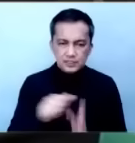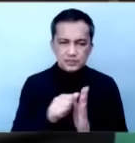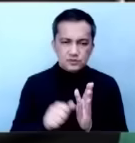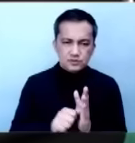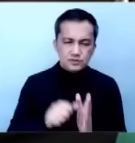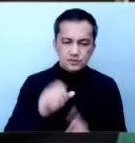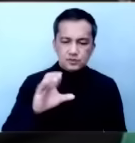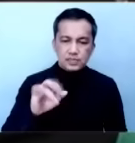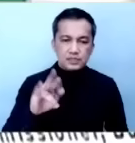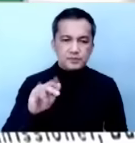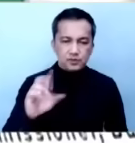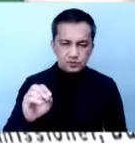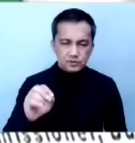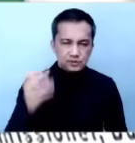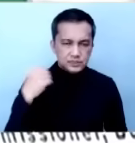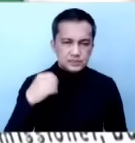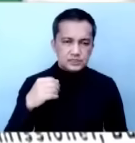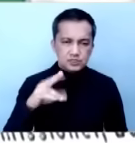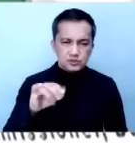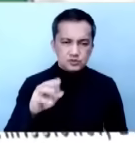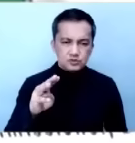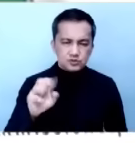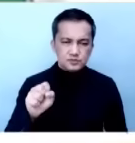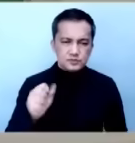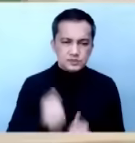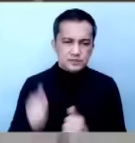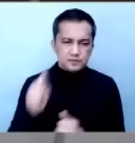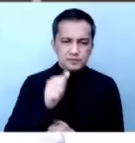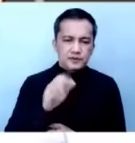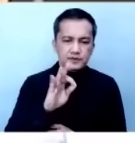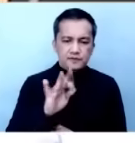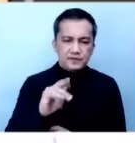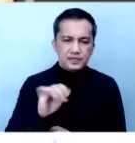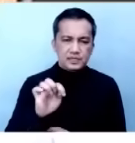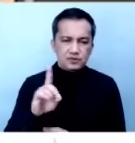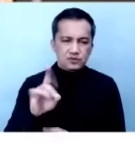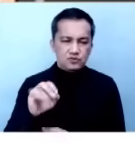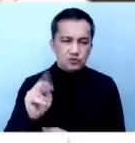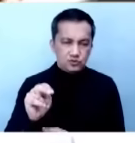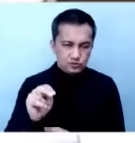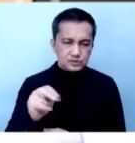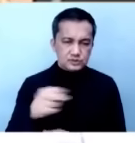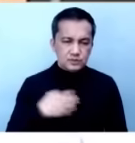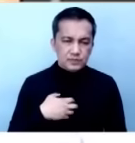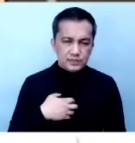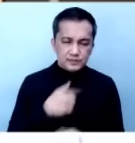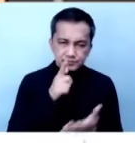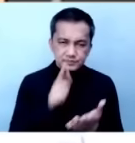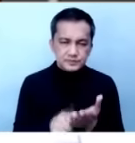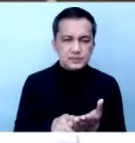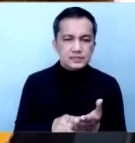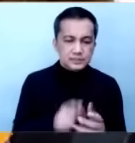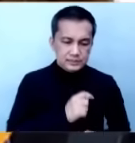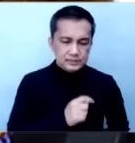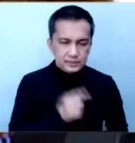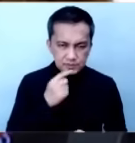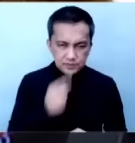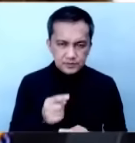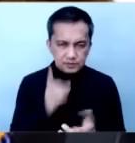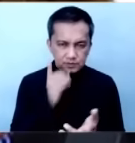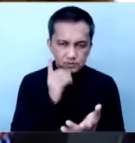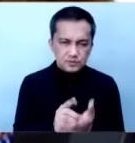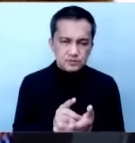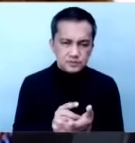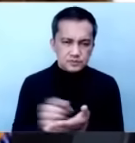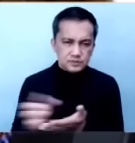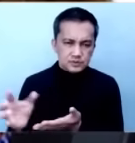Carpio at dating Customs Chief ni Canorfa Eldon. Sa kanyang complete affidavit, pinagbasihan ni Tellanes ang mga dokumentong